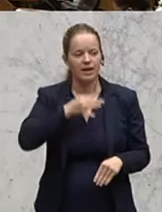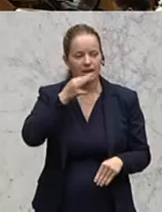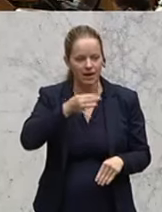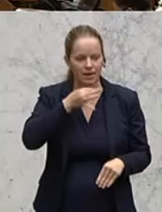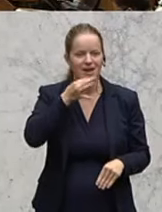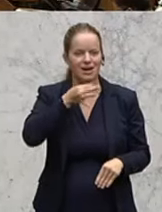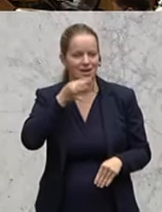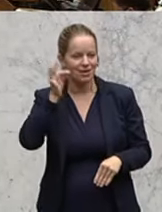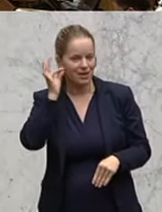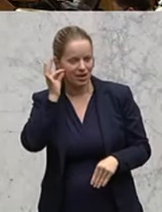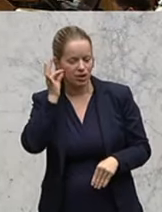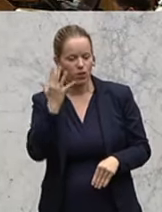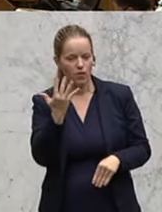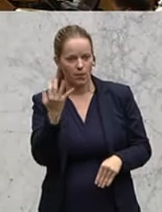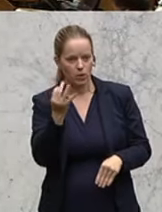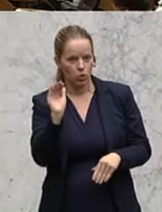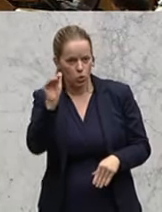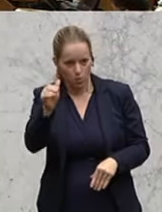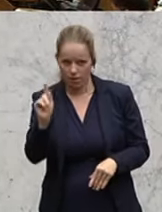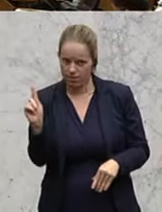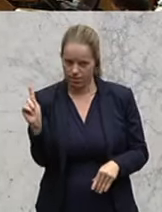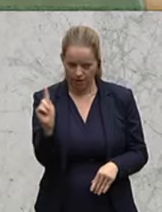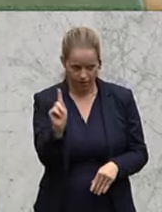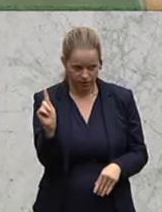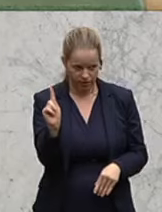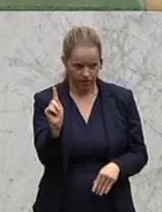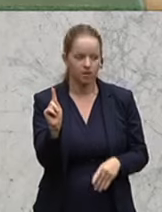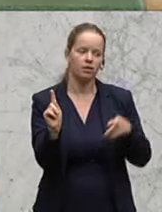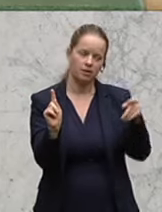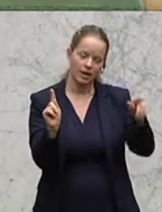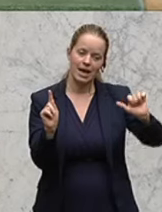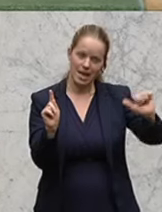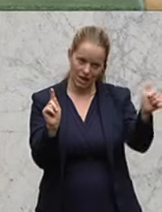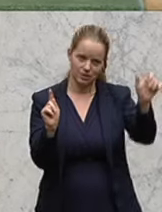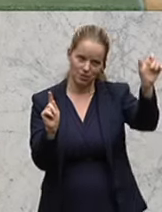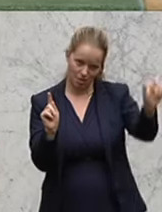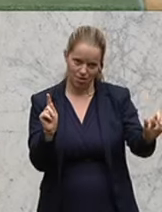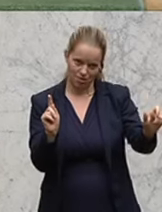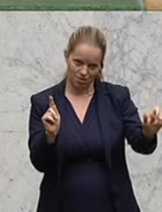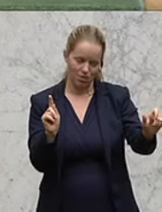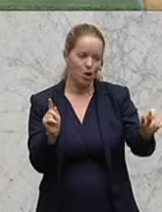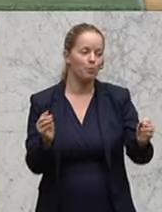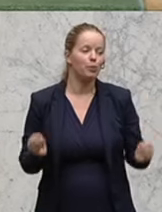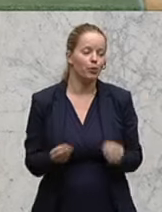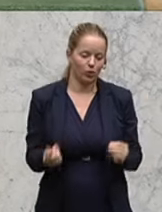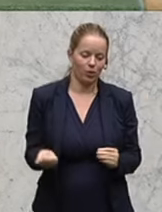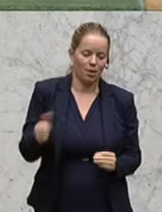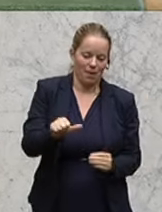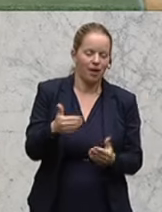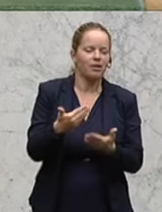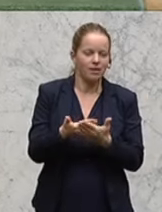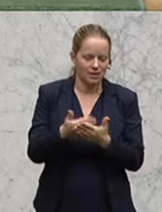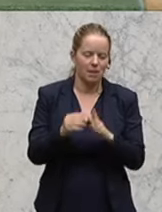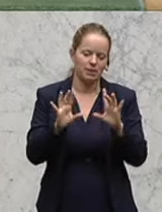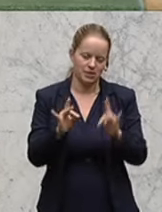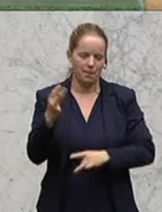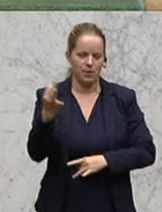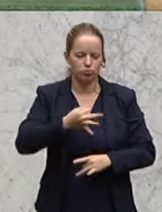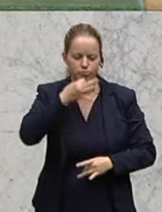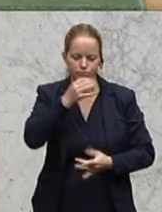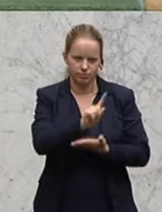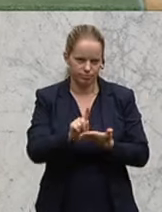Redner und keine Rednerin länger als 5 Minuten sprechen darf, wobei Sie als Erstredner zur Begründung eine Redezeit von 10 Minuten haben.